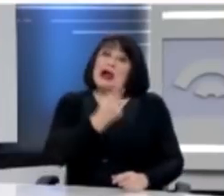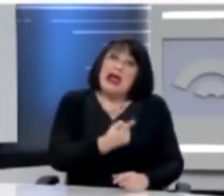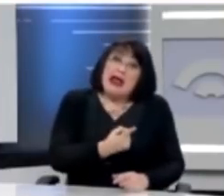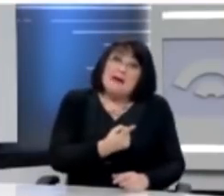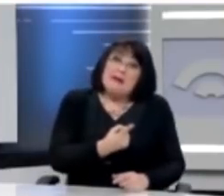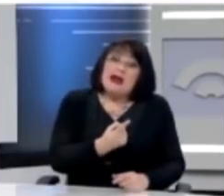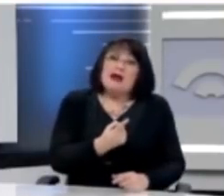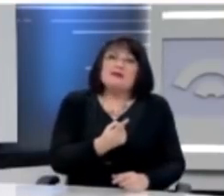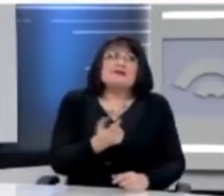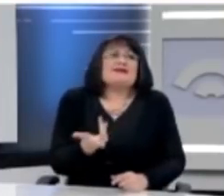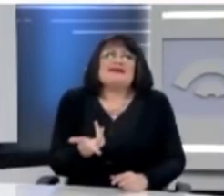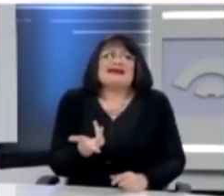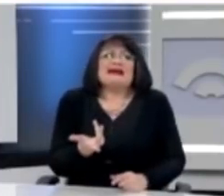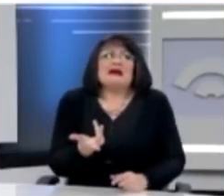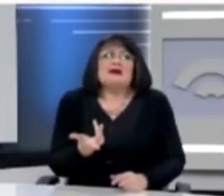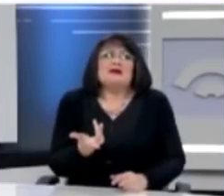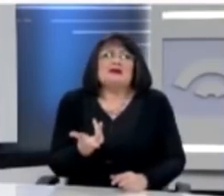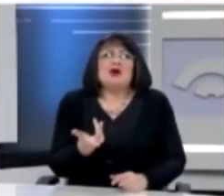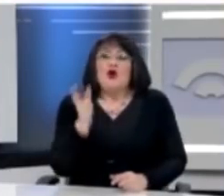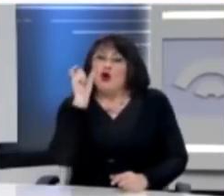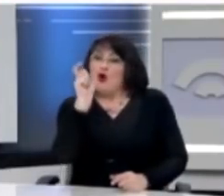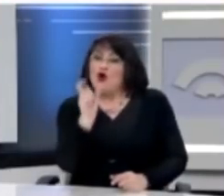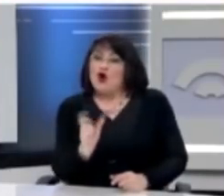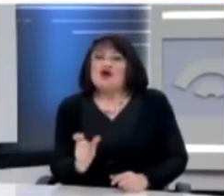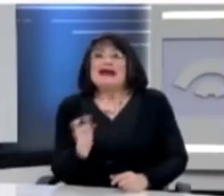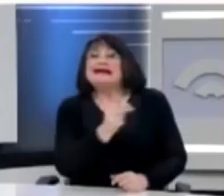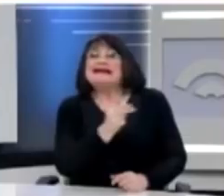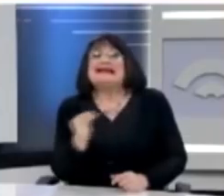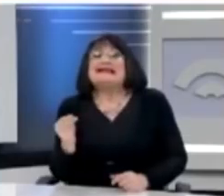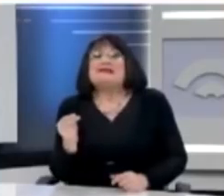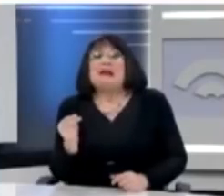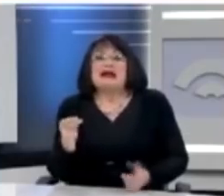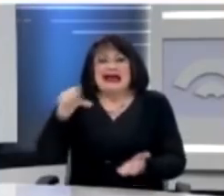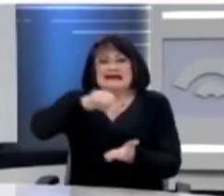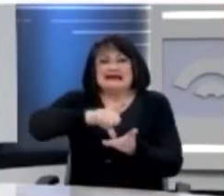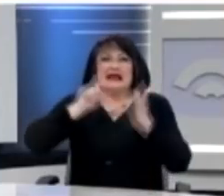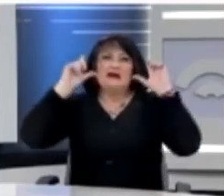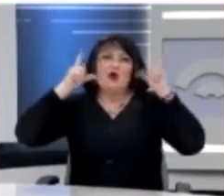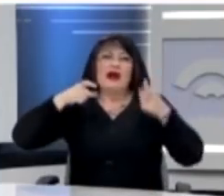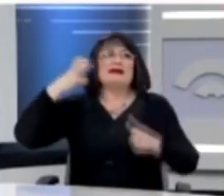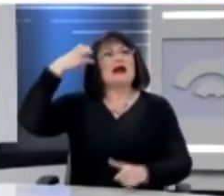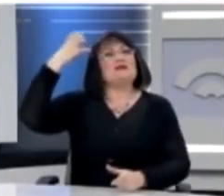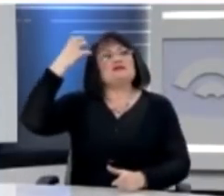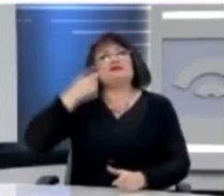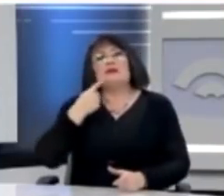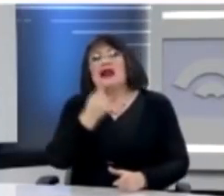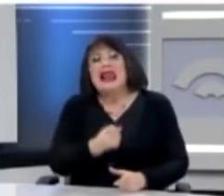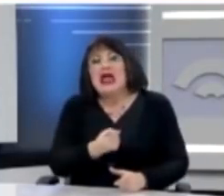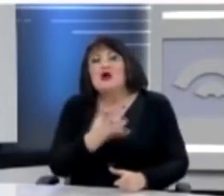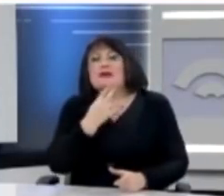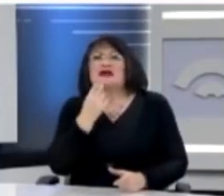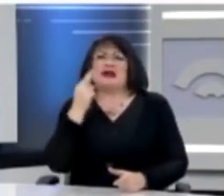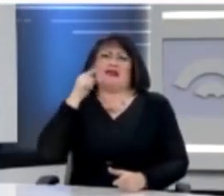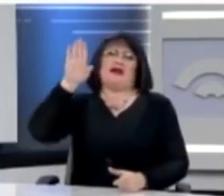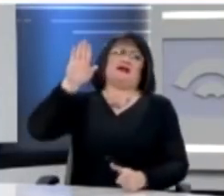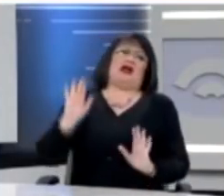την επιστημονική αληθινή ορολογία της αστικής δημοκρατίας ως σύγχρονης δικτατορίας του μεγάλου